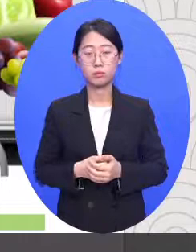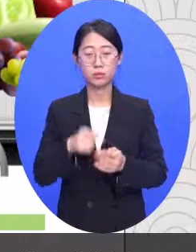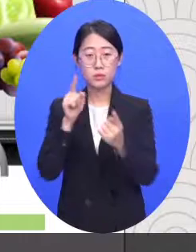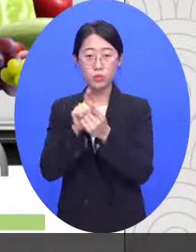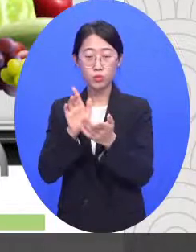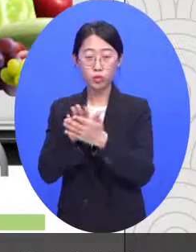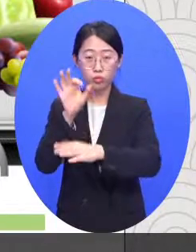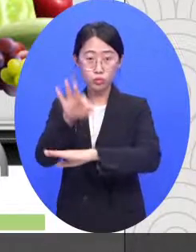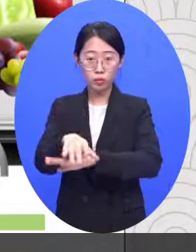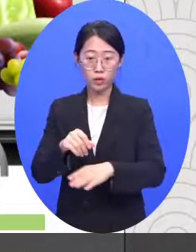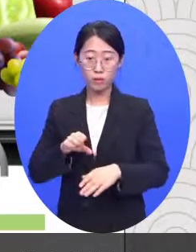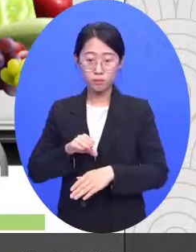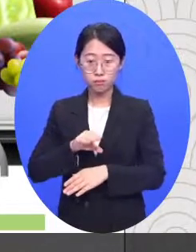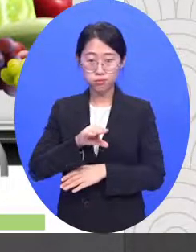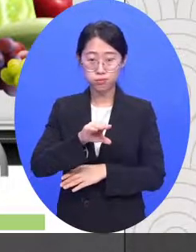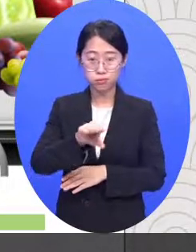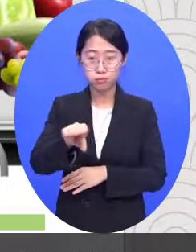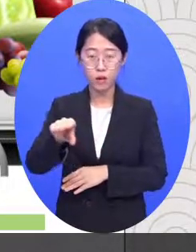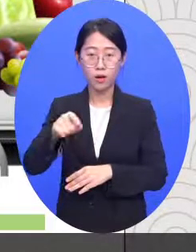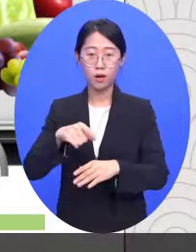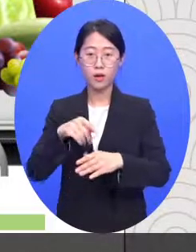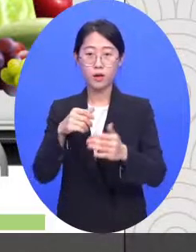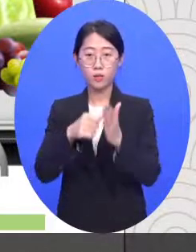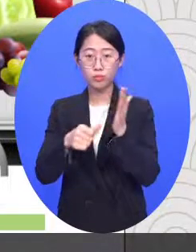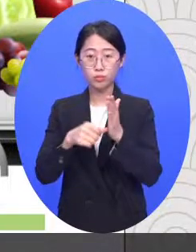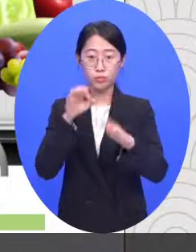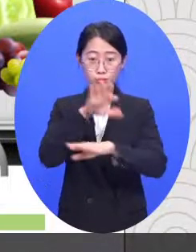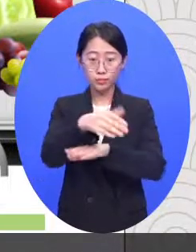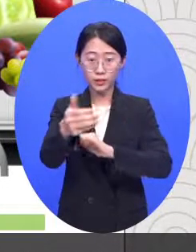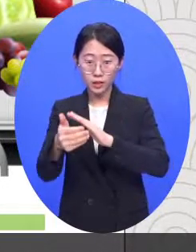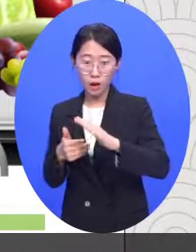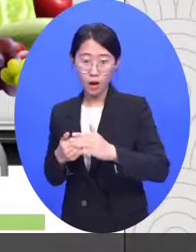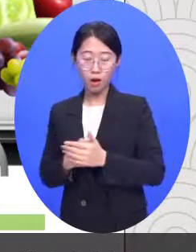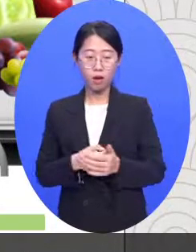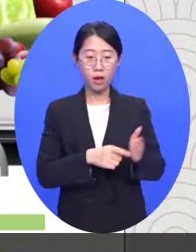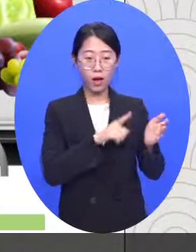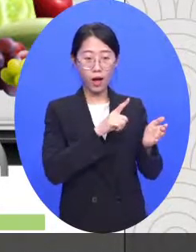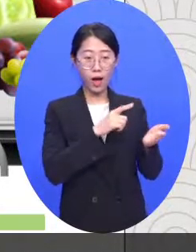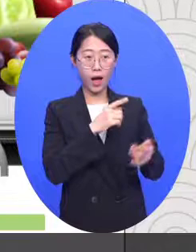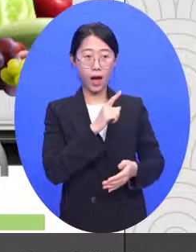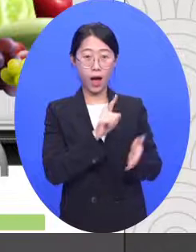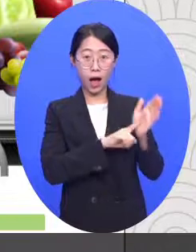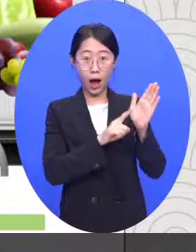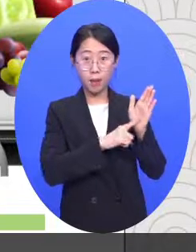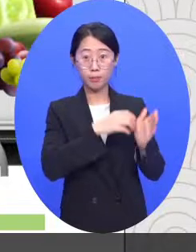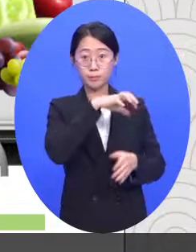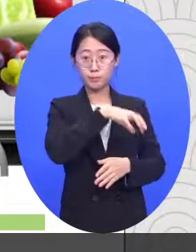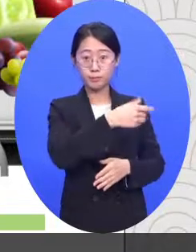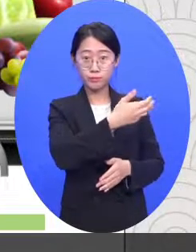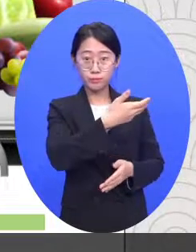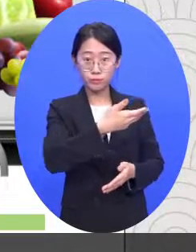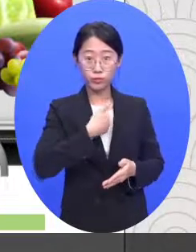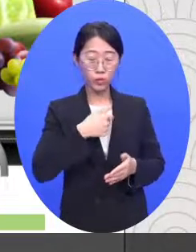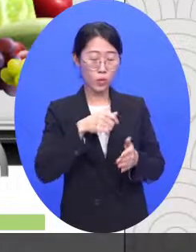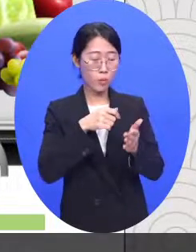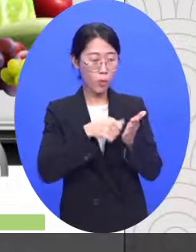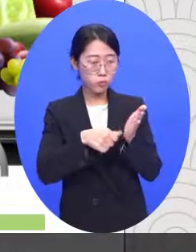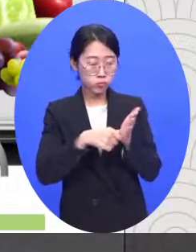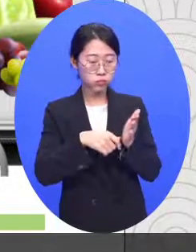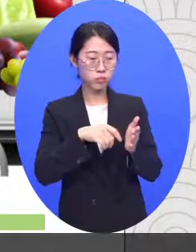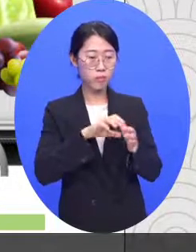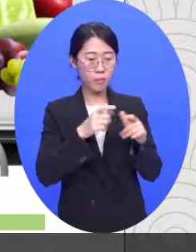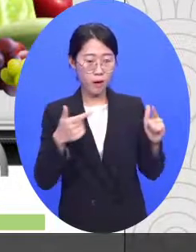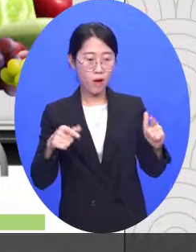됩니다. 현장 구매는 당일 차량을 이용해 농산물 구입 전 행사장 안내소에서 현금 또는 카드로 선결제